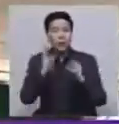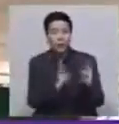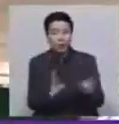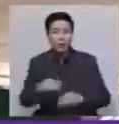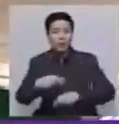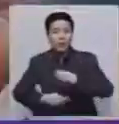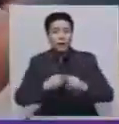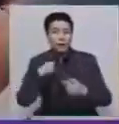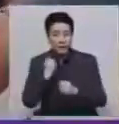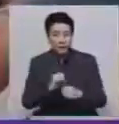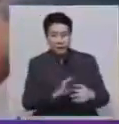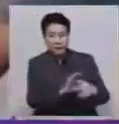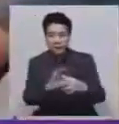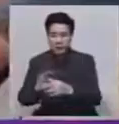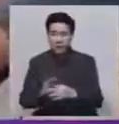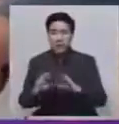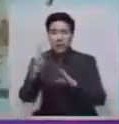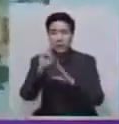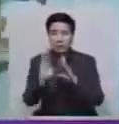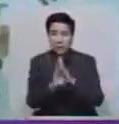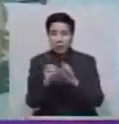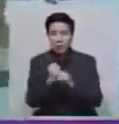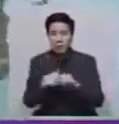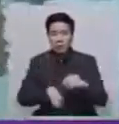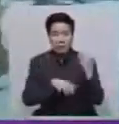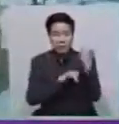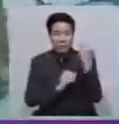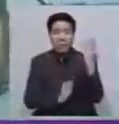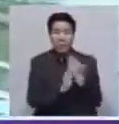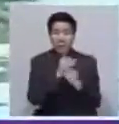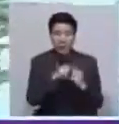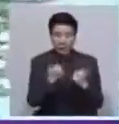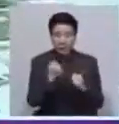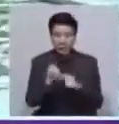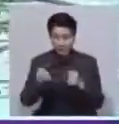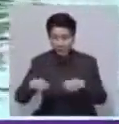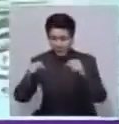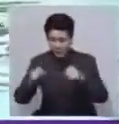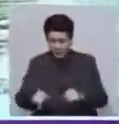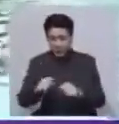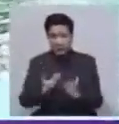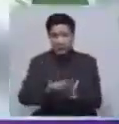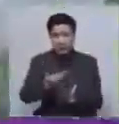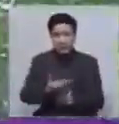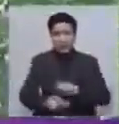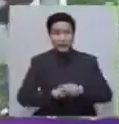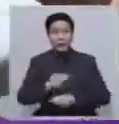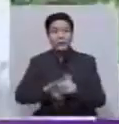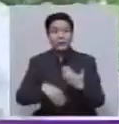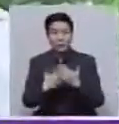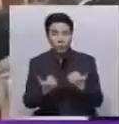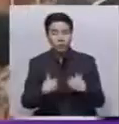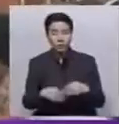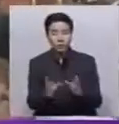างการจำหน่ายให้มีการเชื่อมโยงอย่างเป็นระบบทั้งตลาดออนไลน์การทำสัญญาซื้อขายล่วงหน้าและตลาดชายแดนที่